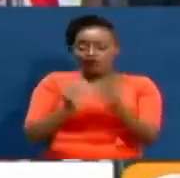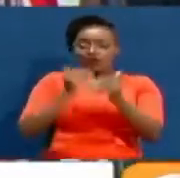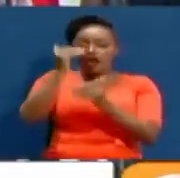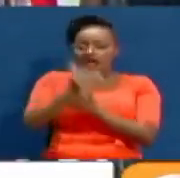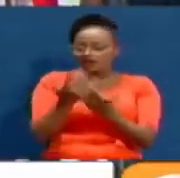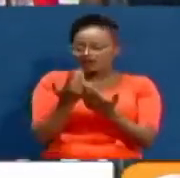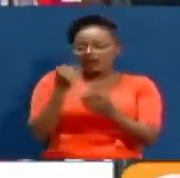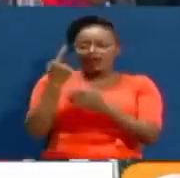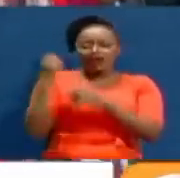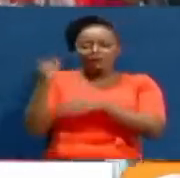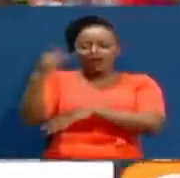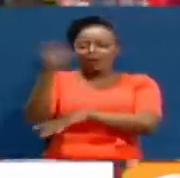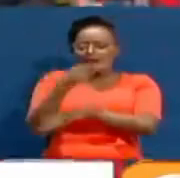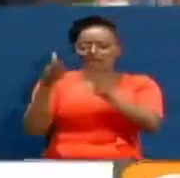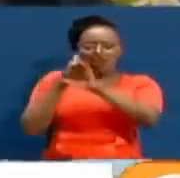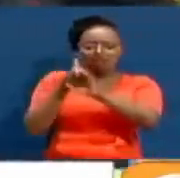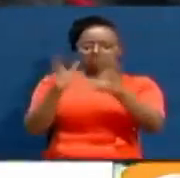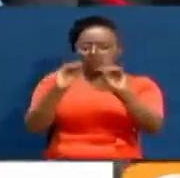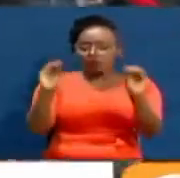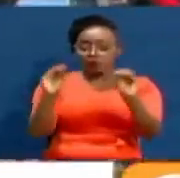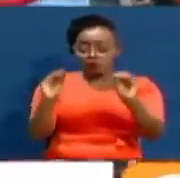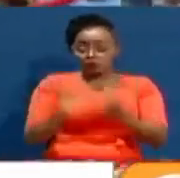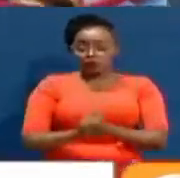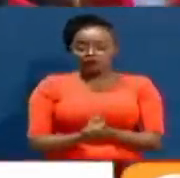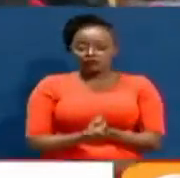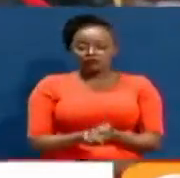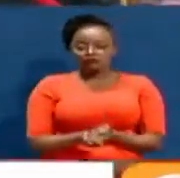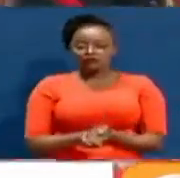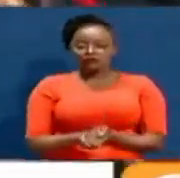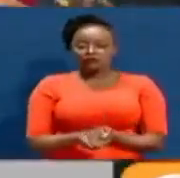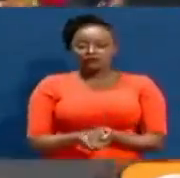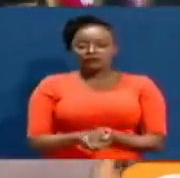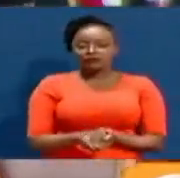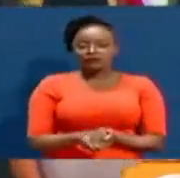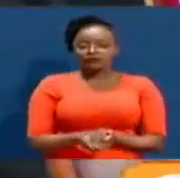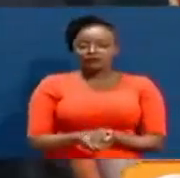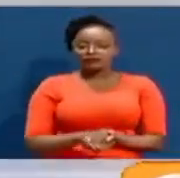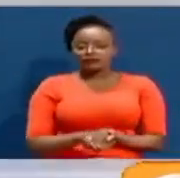miezi ya uhasama. Francis Gashuri, runinga ya Citizen.